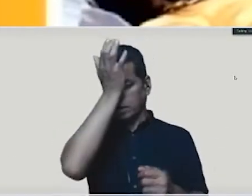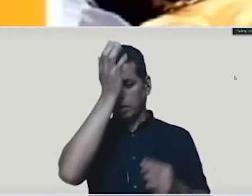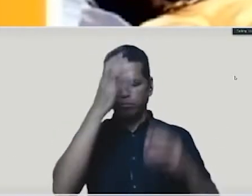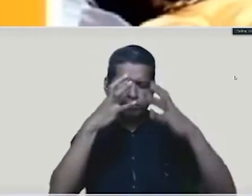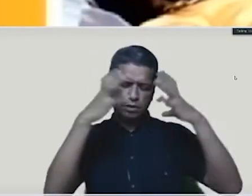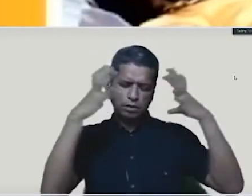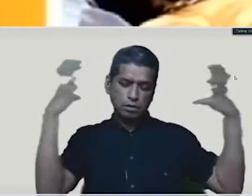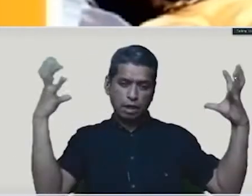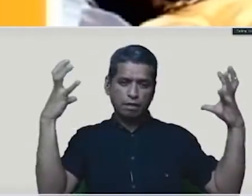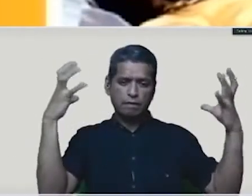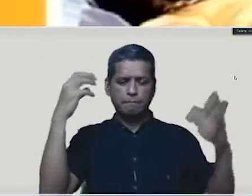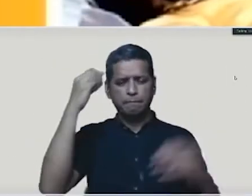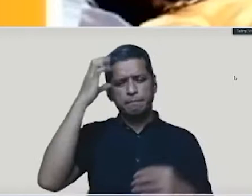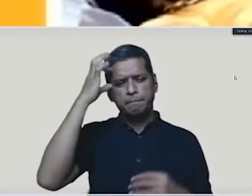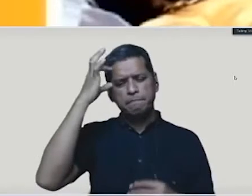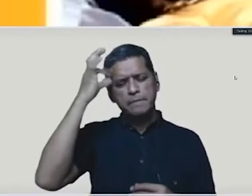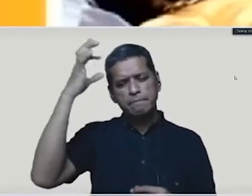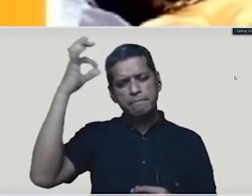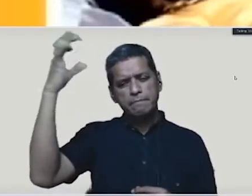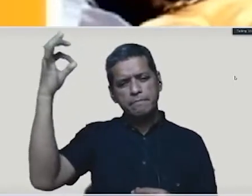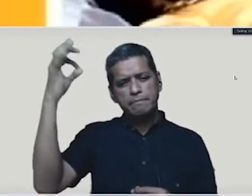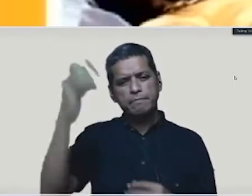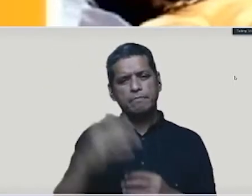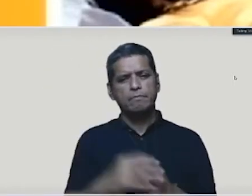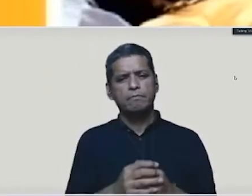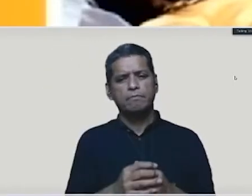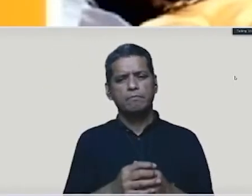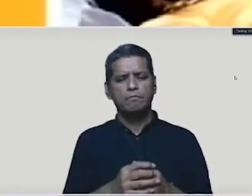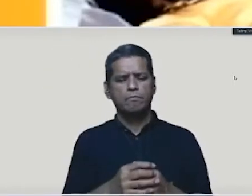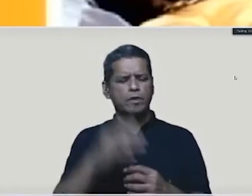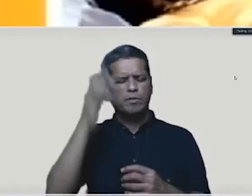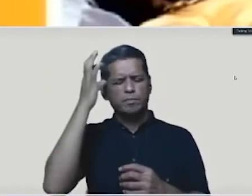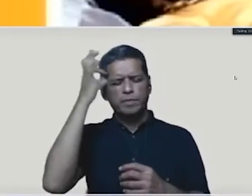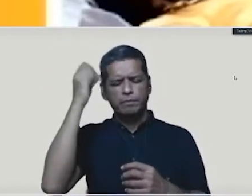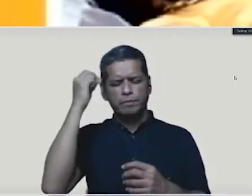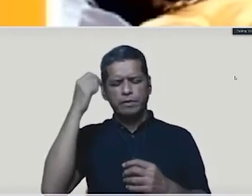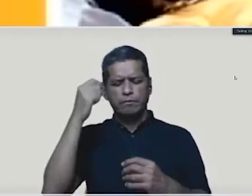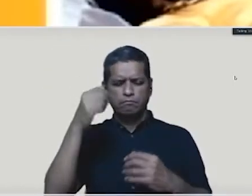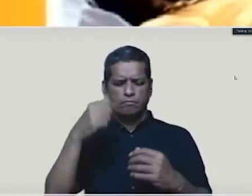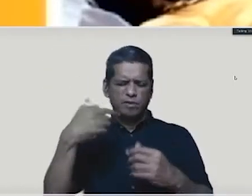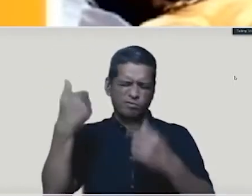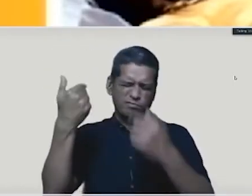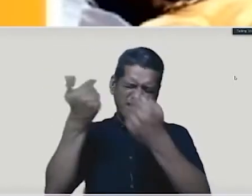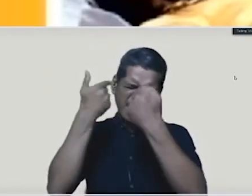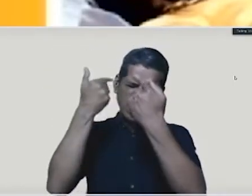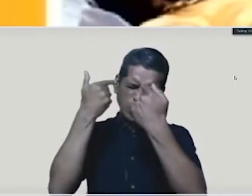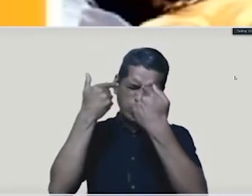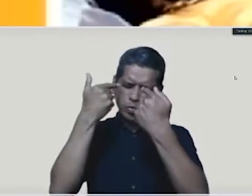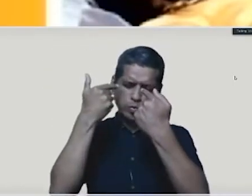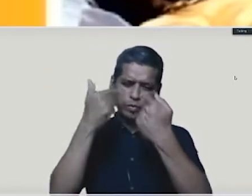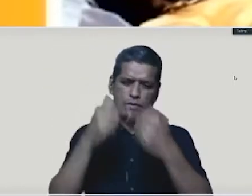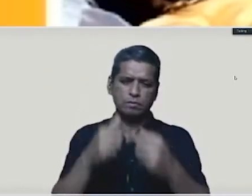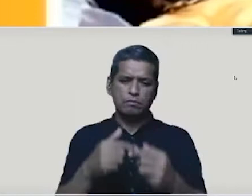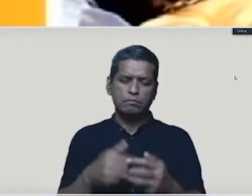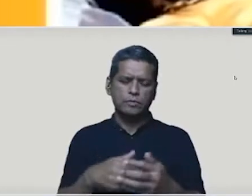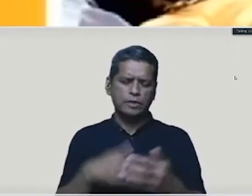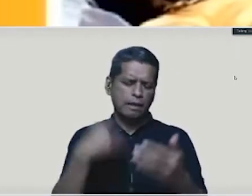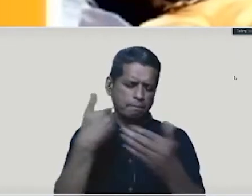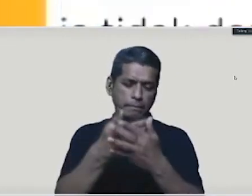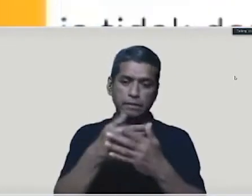mimpinya itu sungguh sangat berdampak nyata sampai sekarang